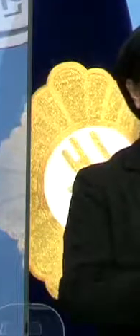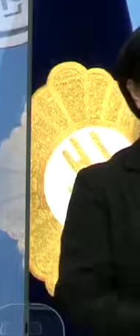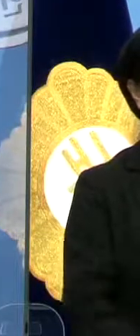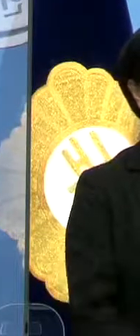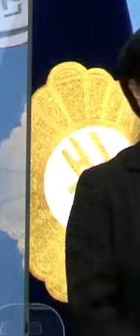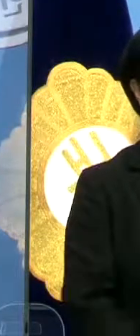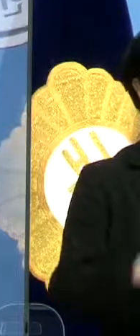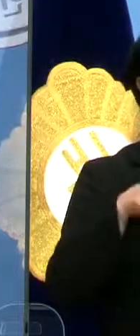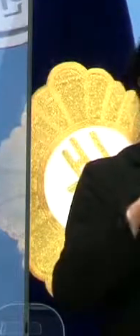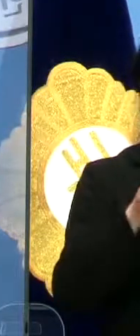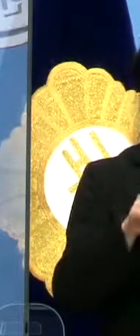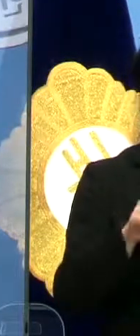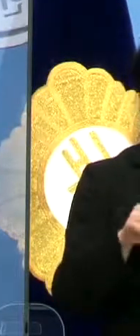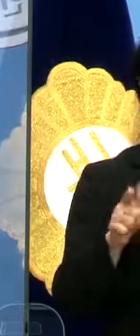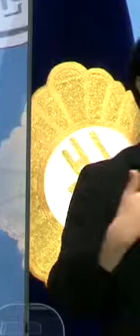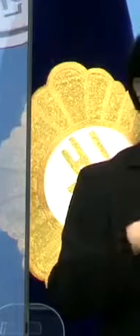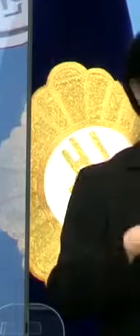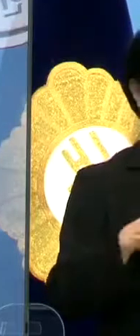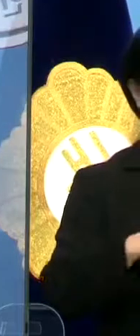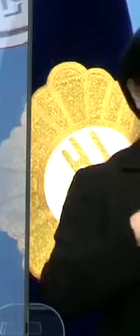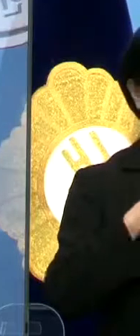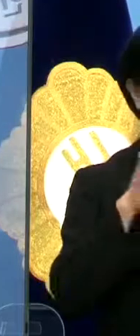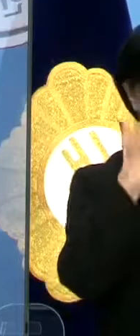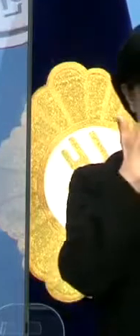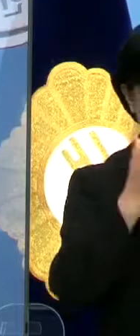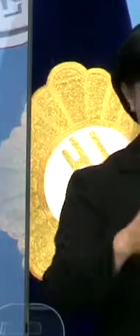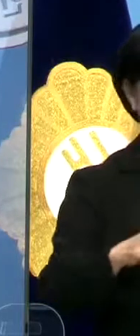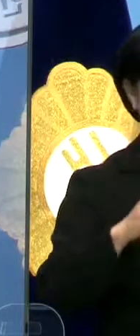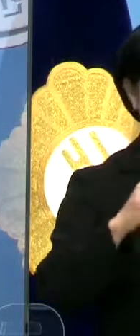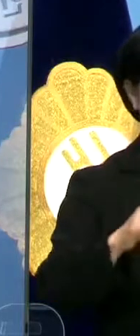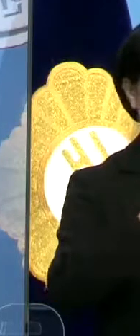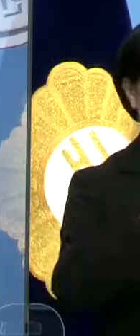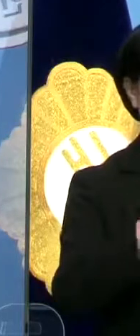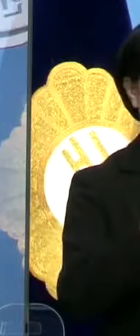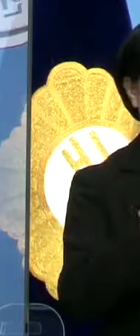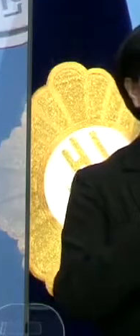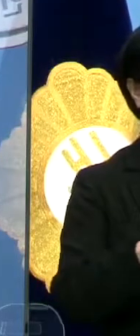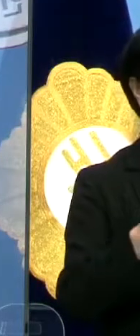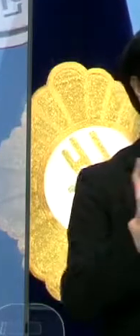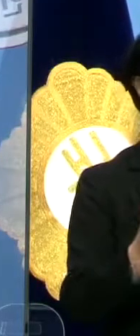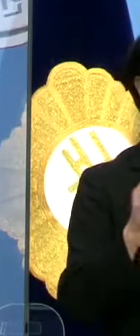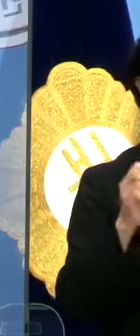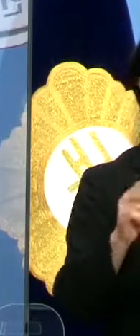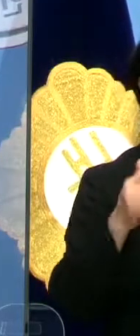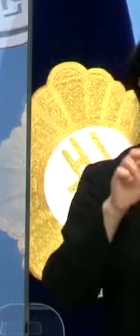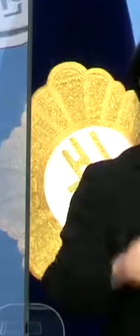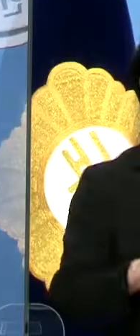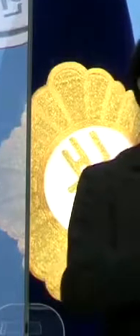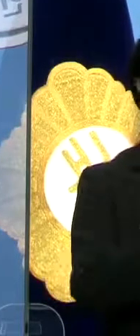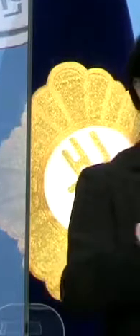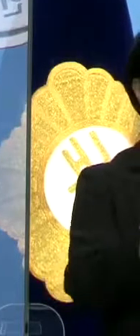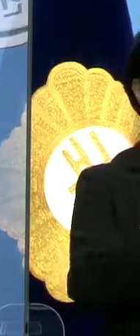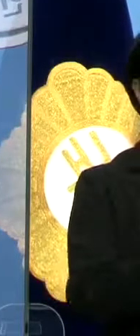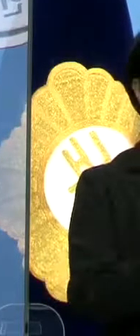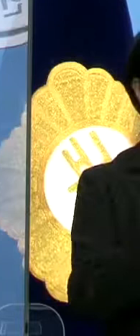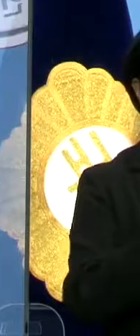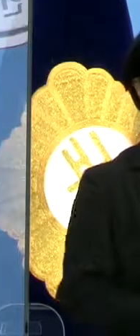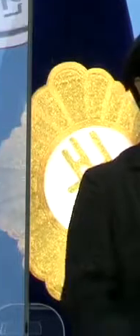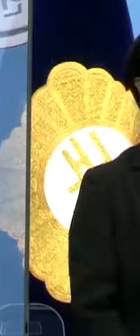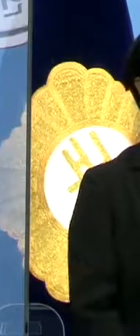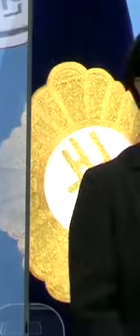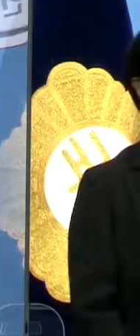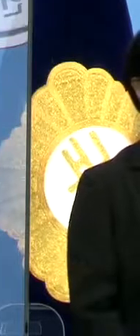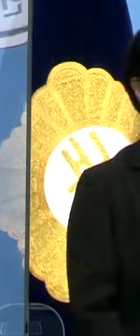설레요 정의당 용산구 연임 함께 하셨습니다 오현주 정당 마포고 위원장님 함께 하셨습니다